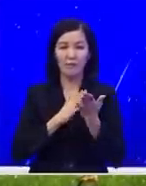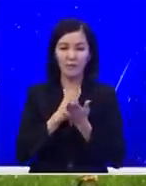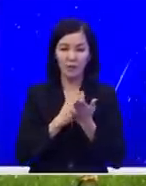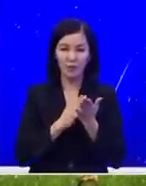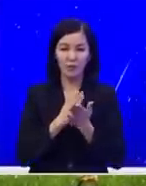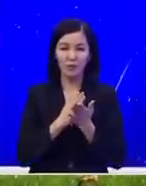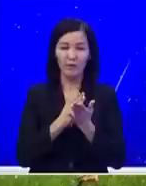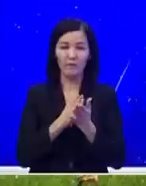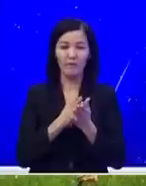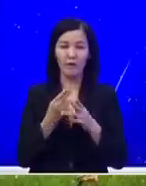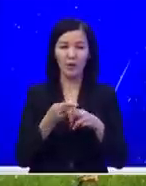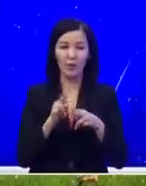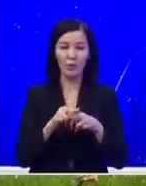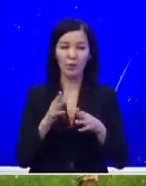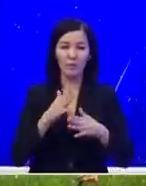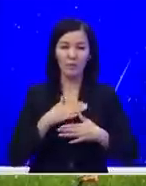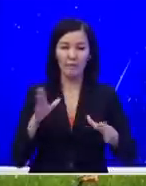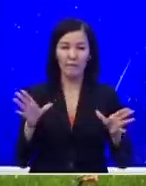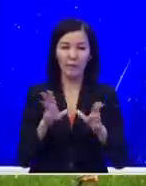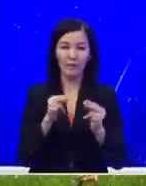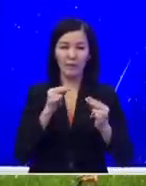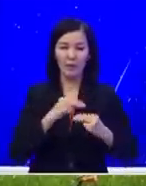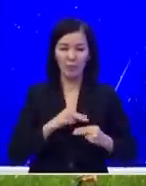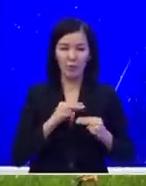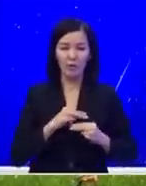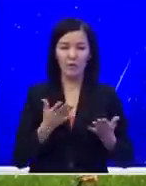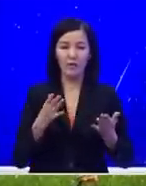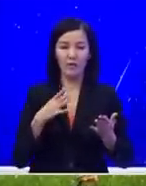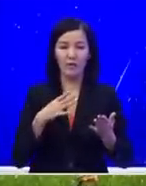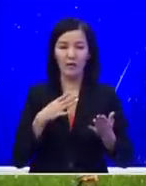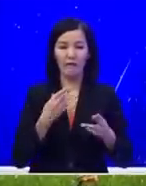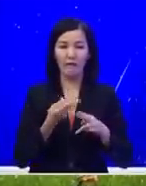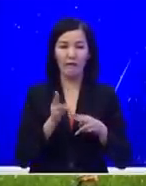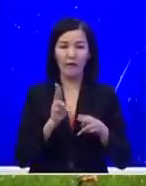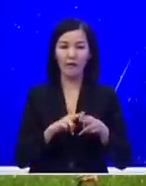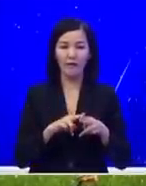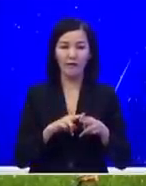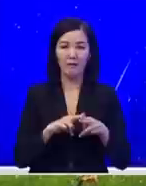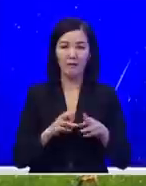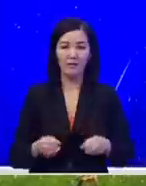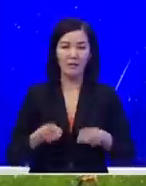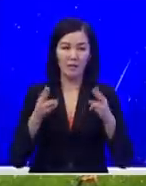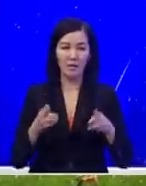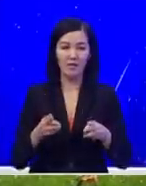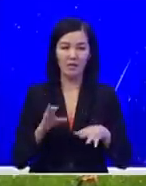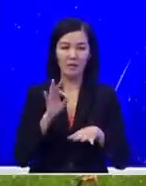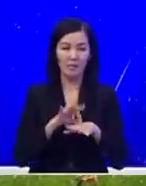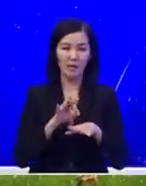соотечественников, которые унесла с наших рядов эта страшная